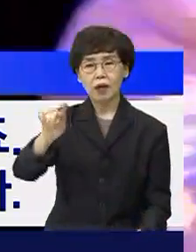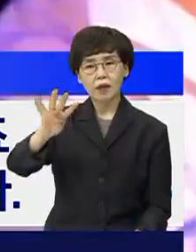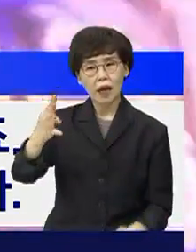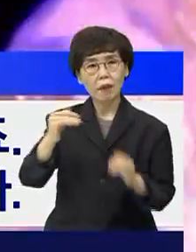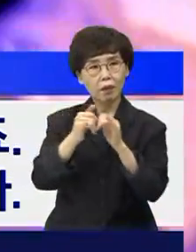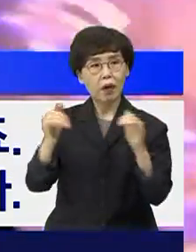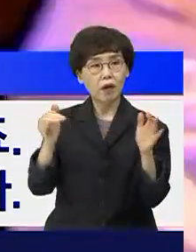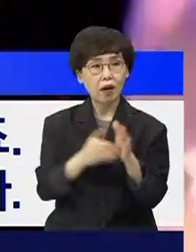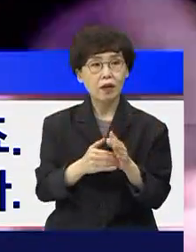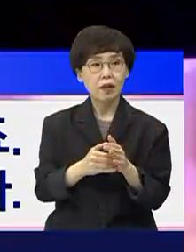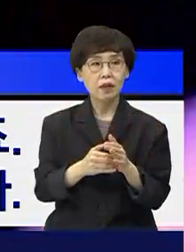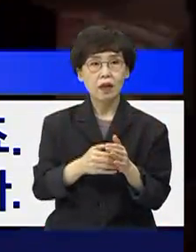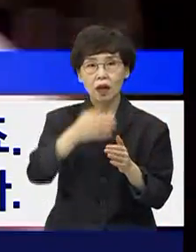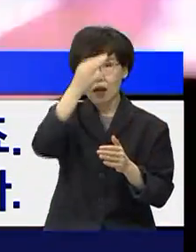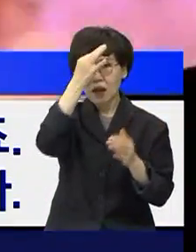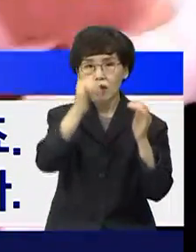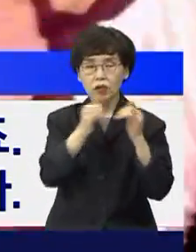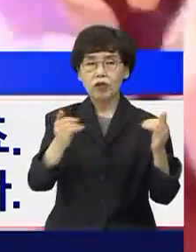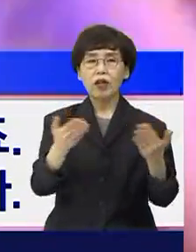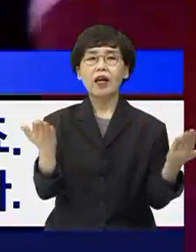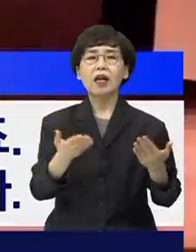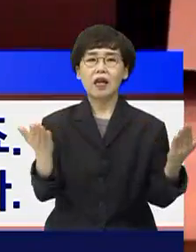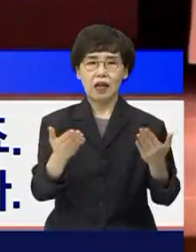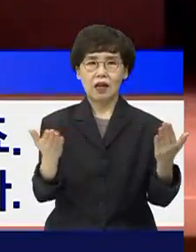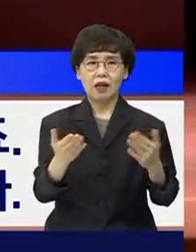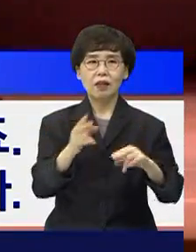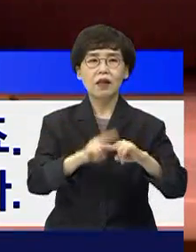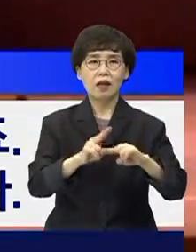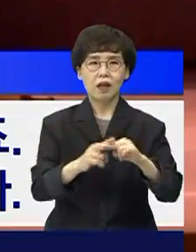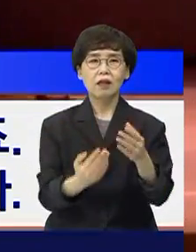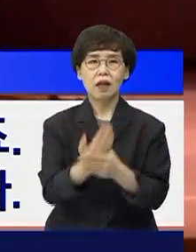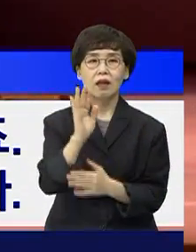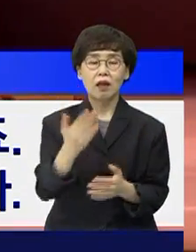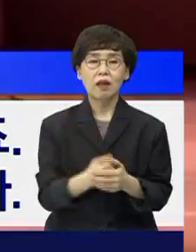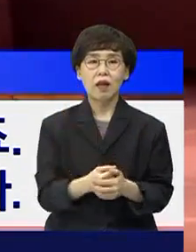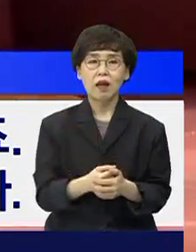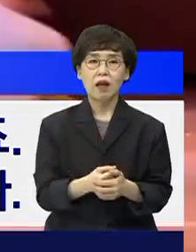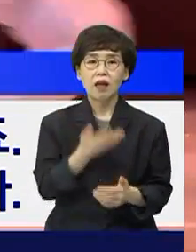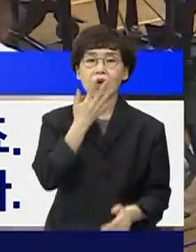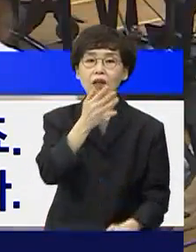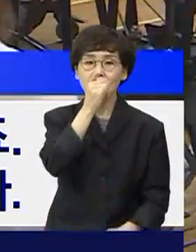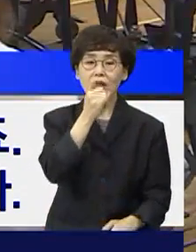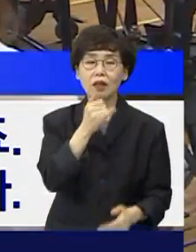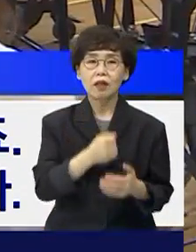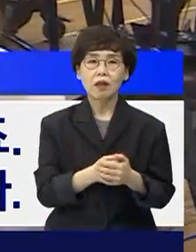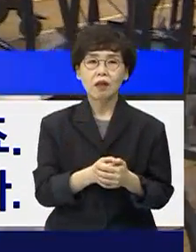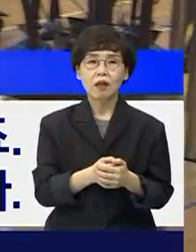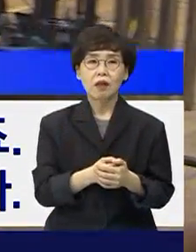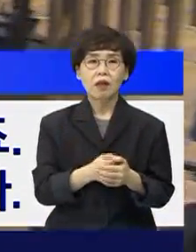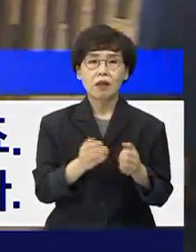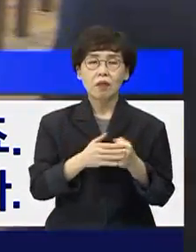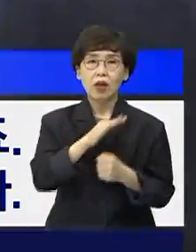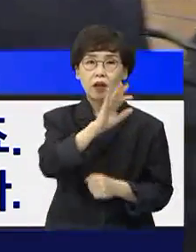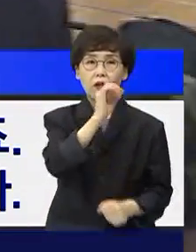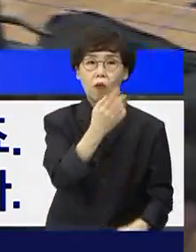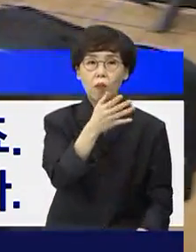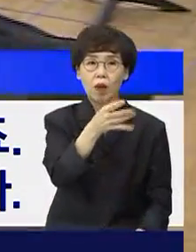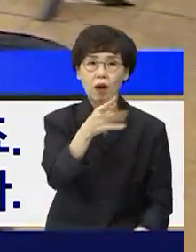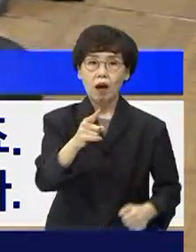400명까지의 예술인 일거리가 나오는 거죠. 그래서 저희는 이 오페라 하우스를 기반으로